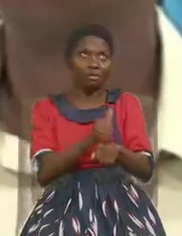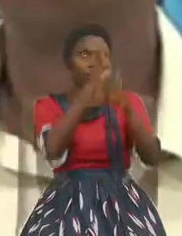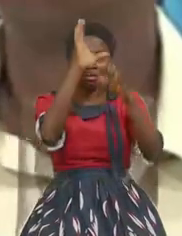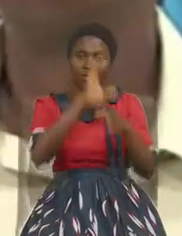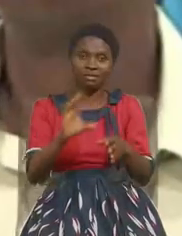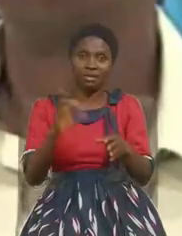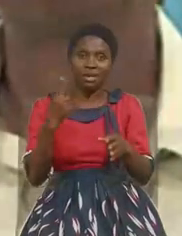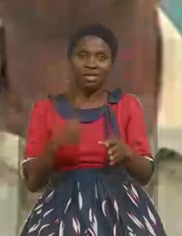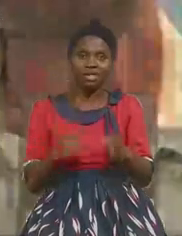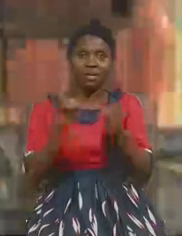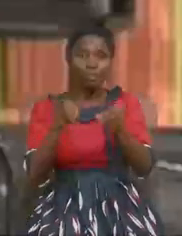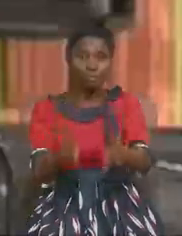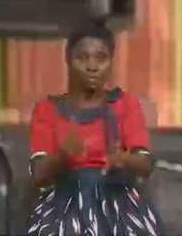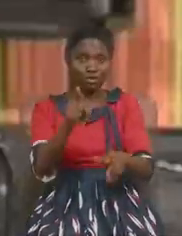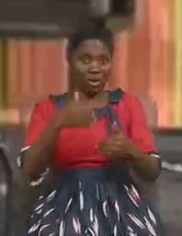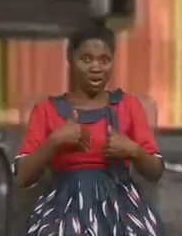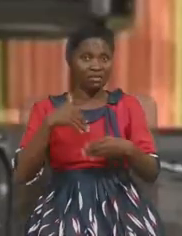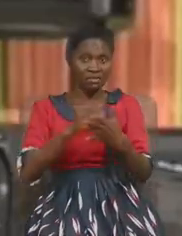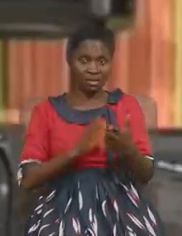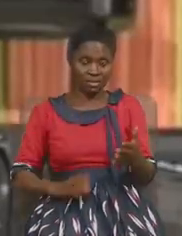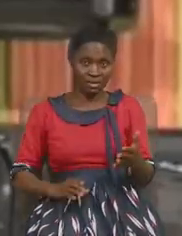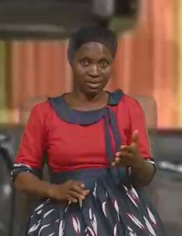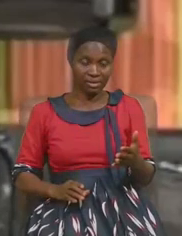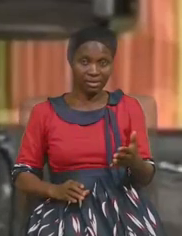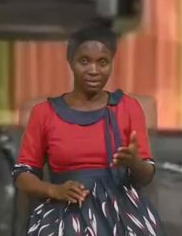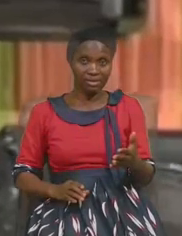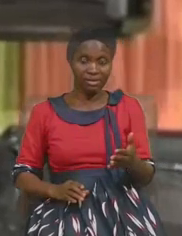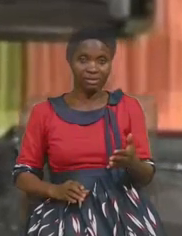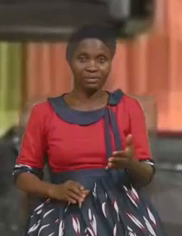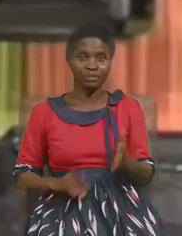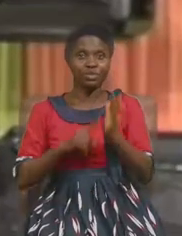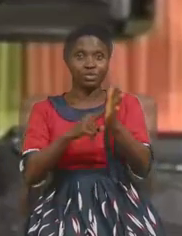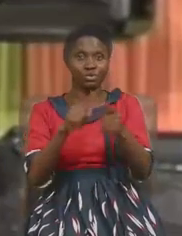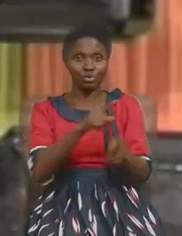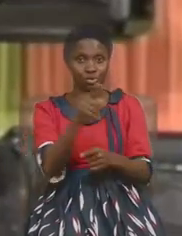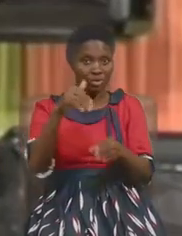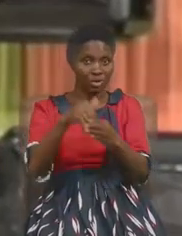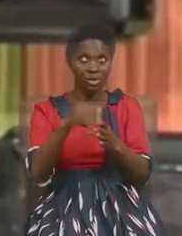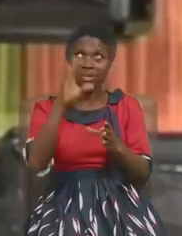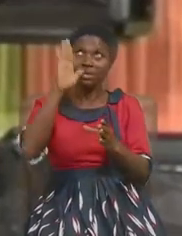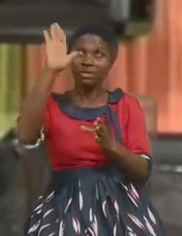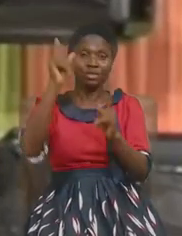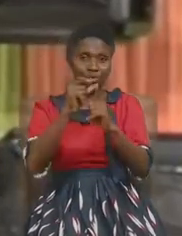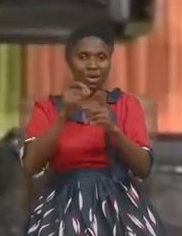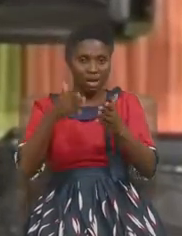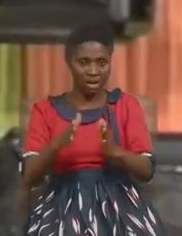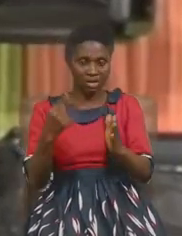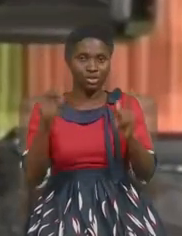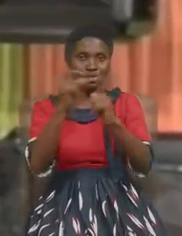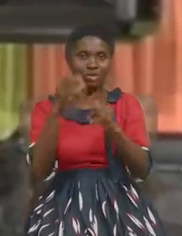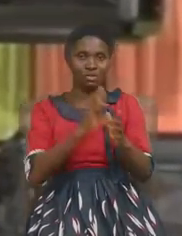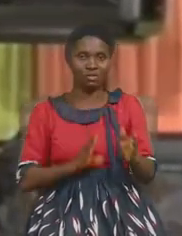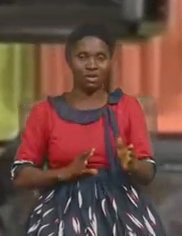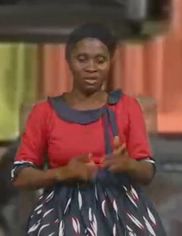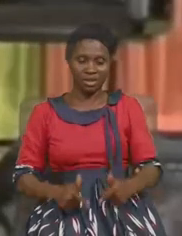vous avez en Christ, qui vous sont révélés dans sa parole, que la parole de Christ habite abondamment